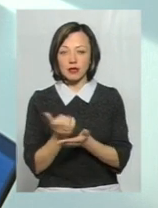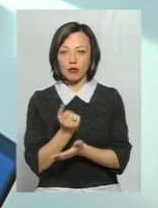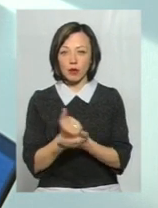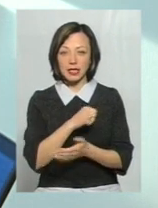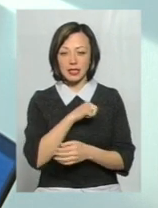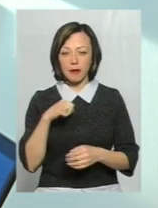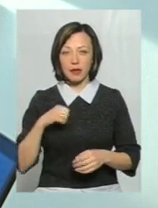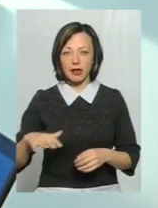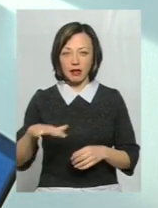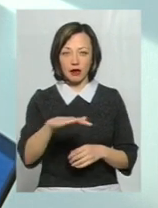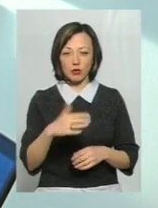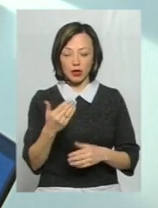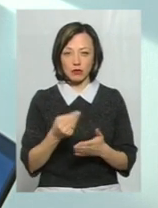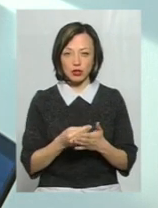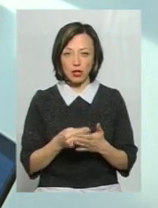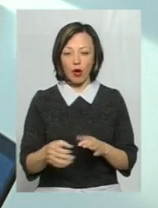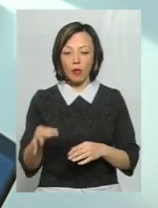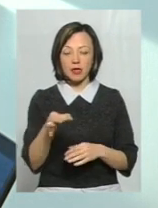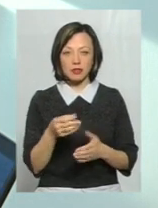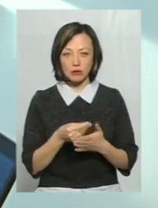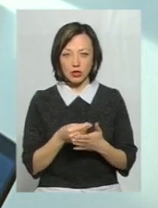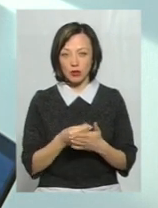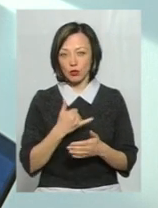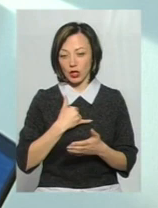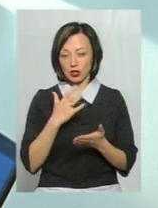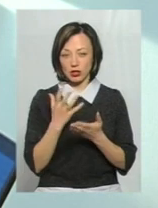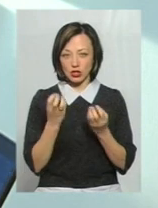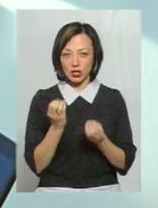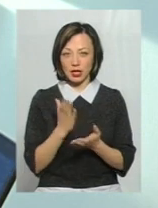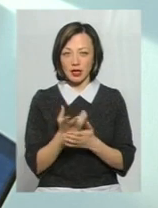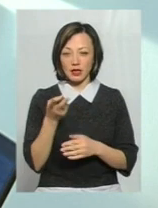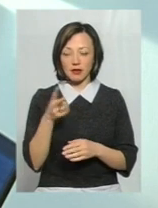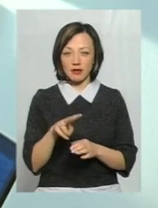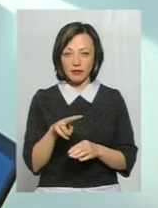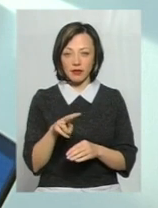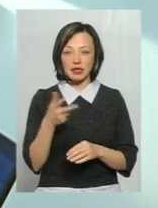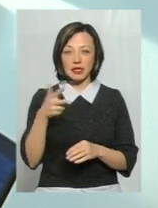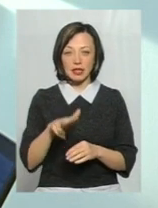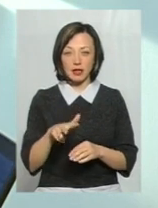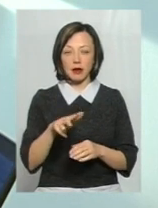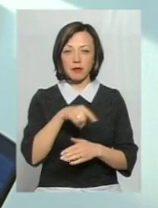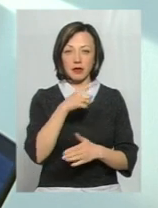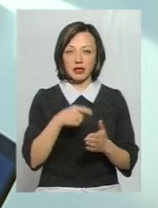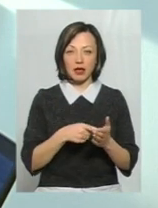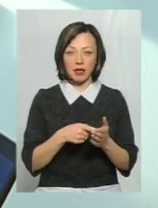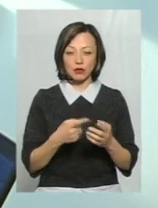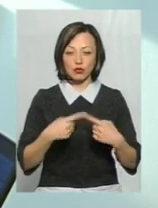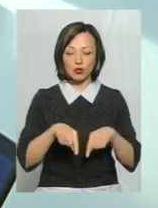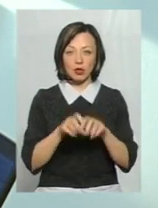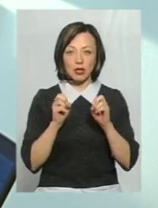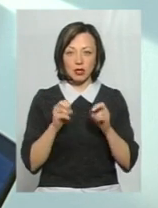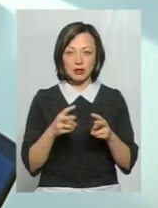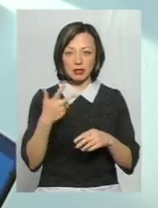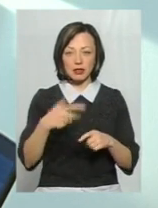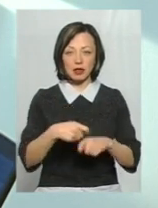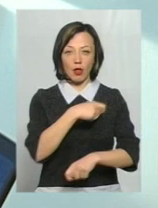самі території, їхні бюджети, обласний бюджет. А в нас ще є два програми, навіть верніше три. Це питання зона ризику, які ми одержуємо